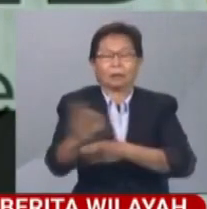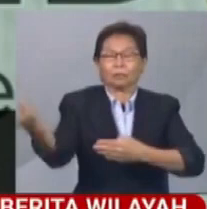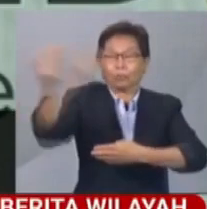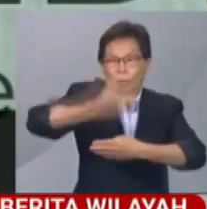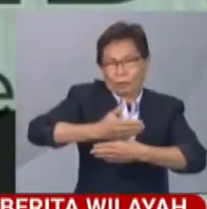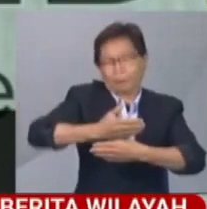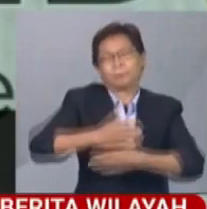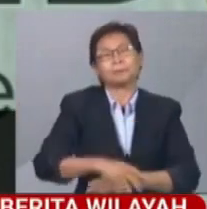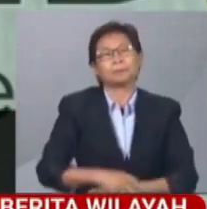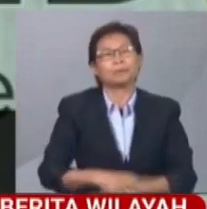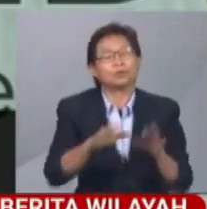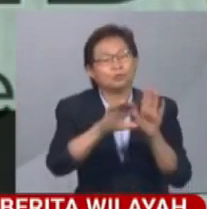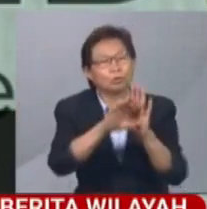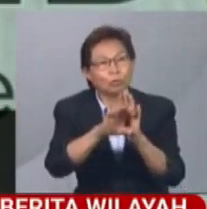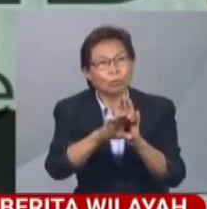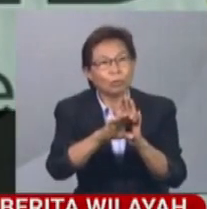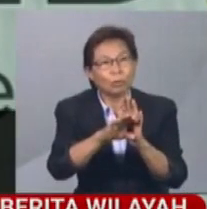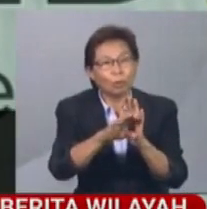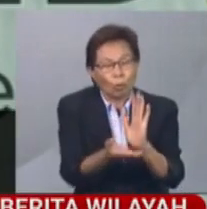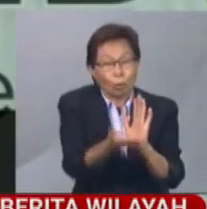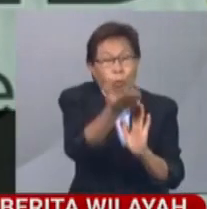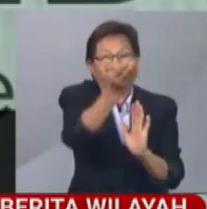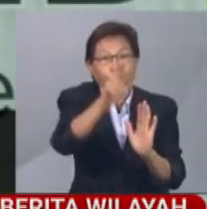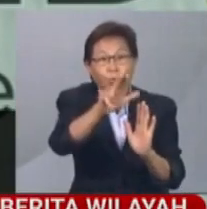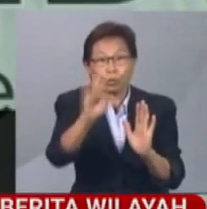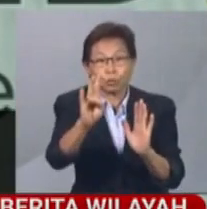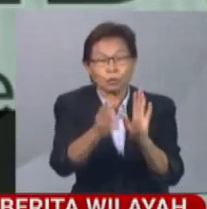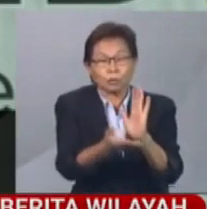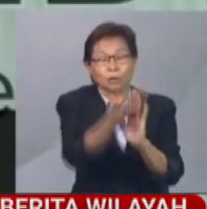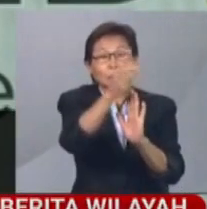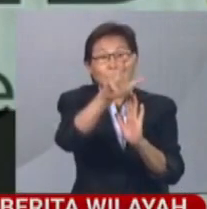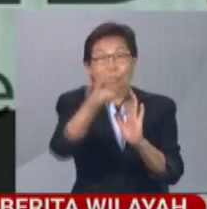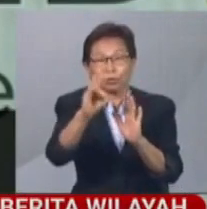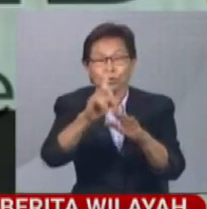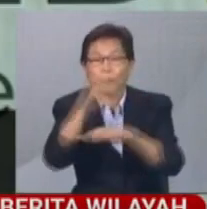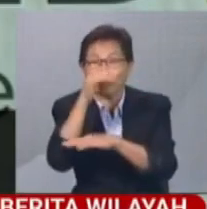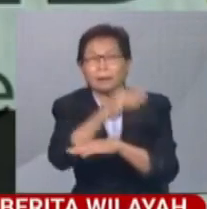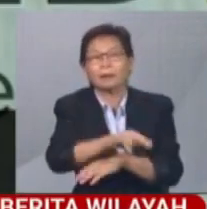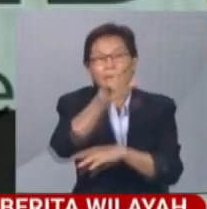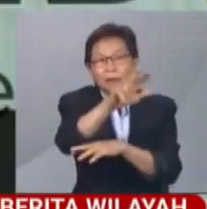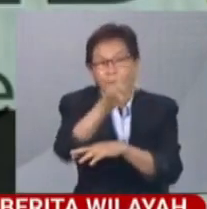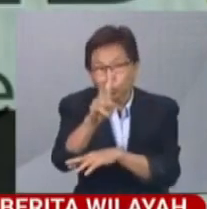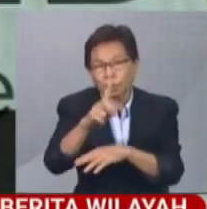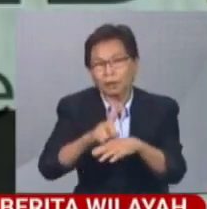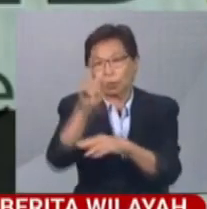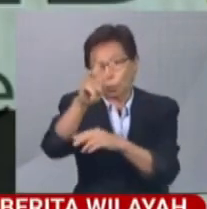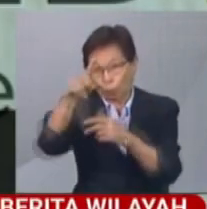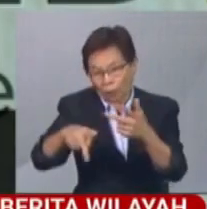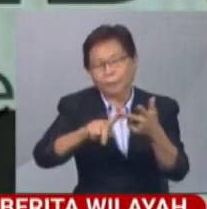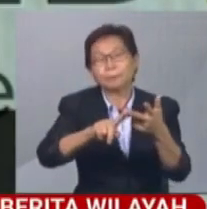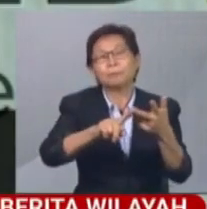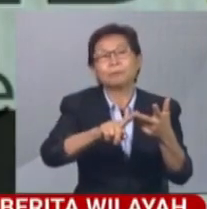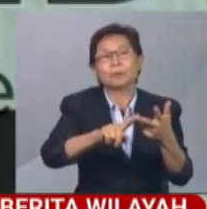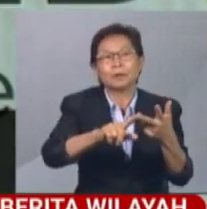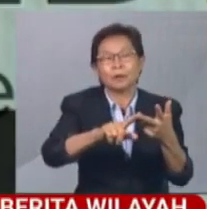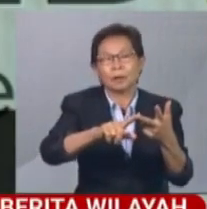dikuarantinkan. Misalnya, peningkatan 37 kes di Melaka, 32 kes di wilayah Persekutuan Kuala Lumpur